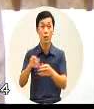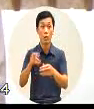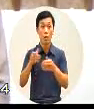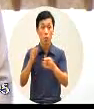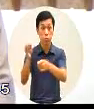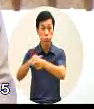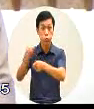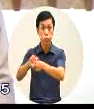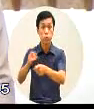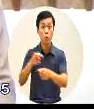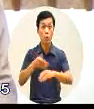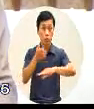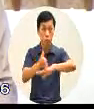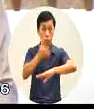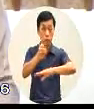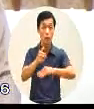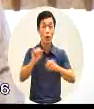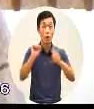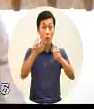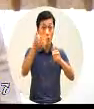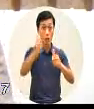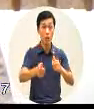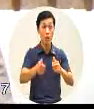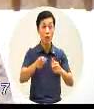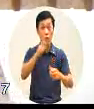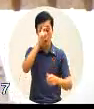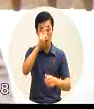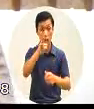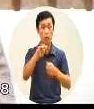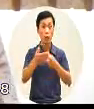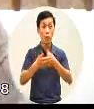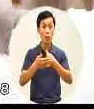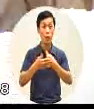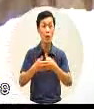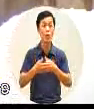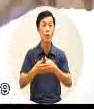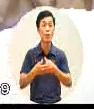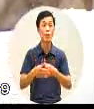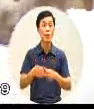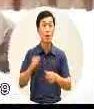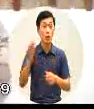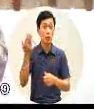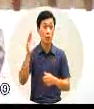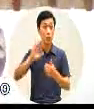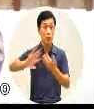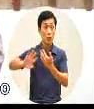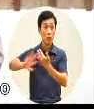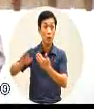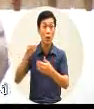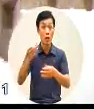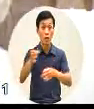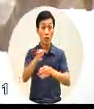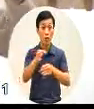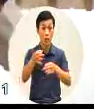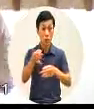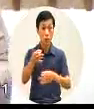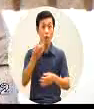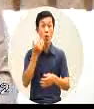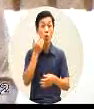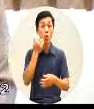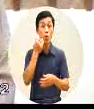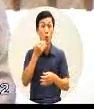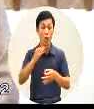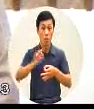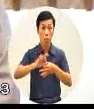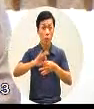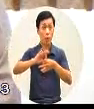啊是讲我原来拜托局长，你若讲一个看下，我电信组发三单，其他的单位来接进吼，来当个加